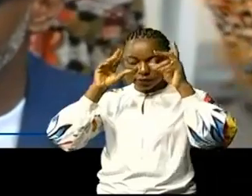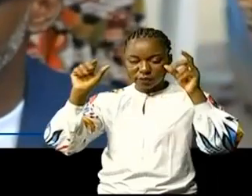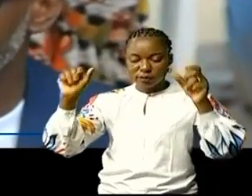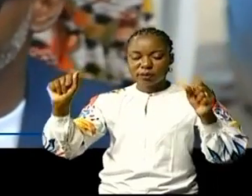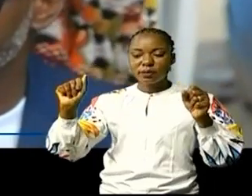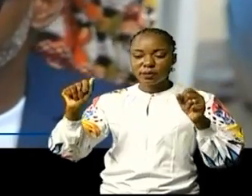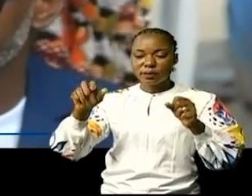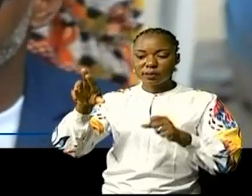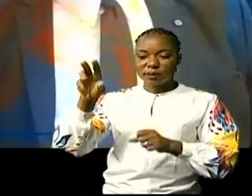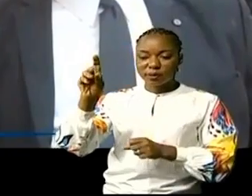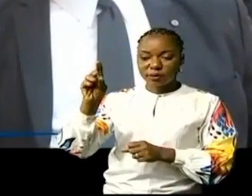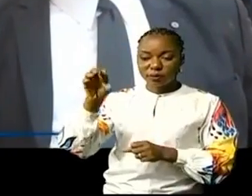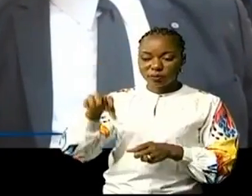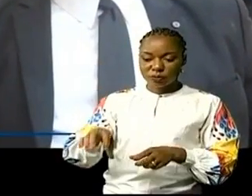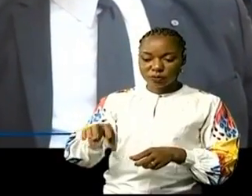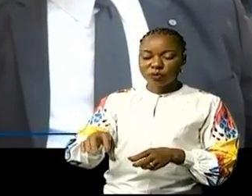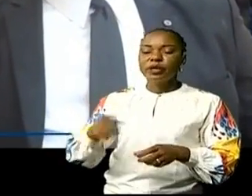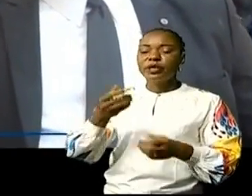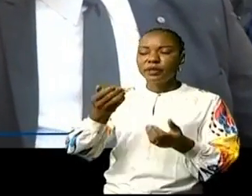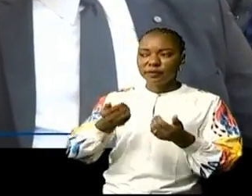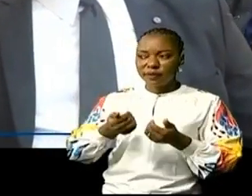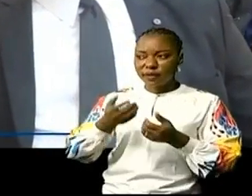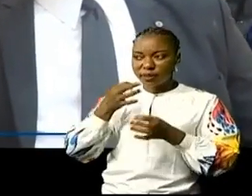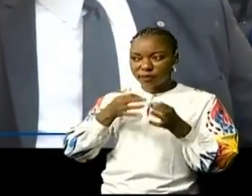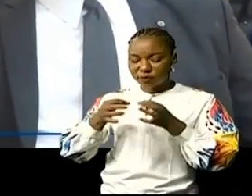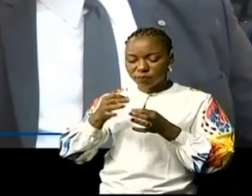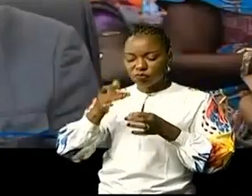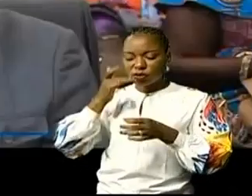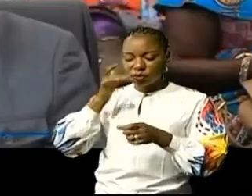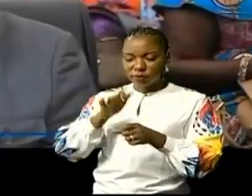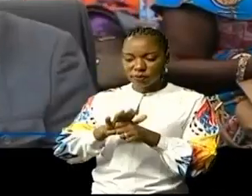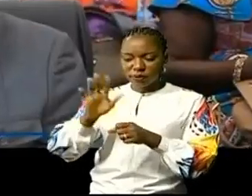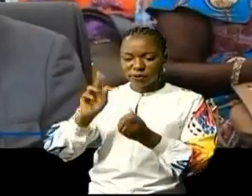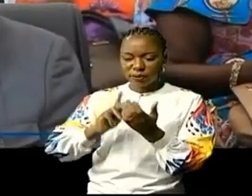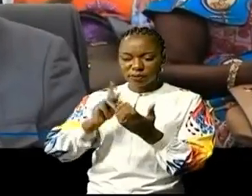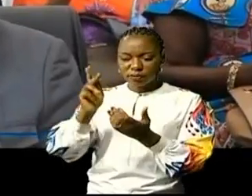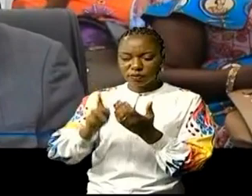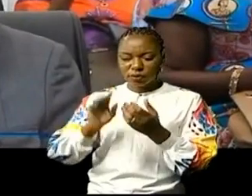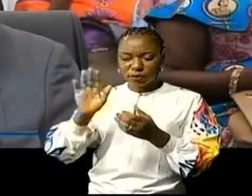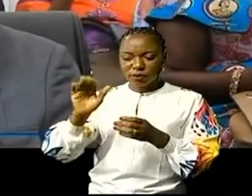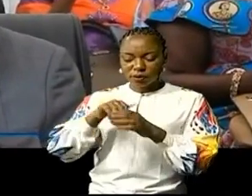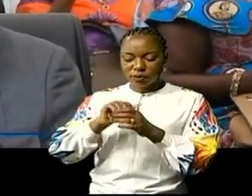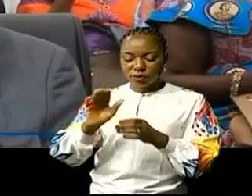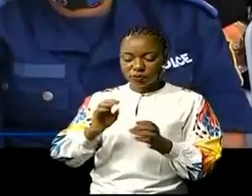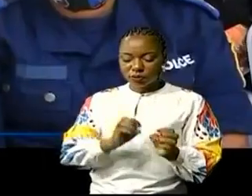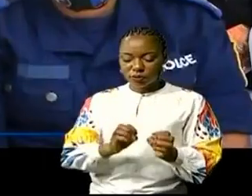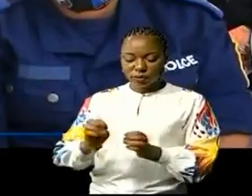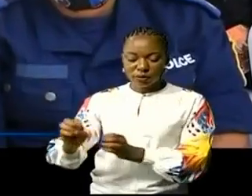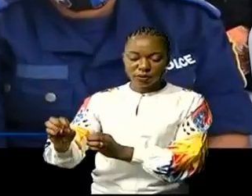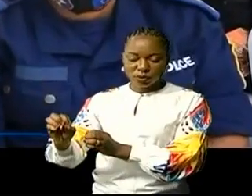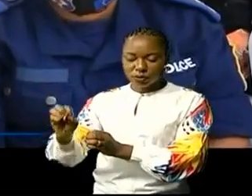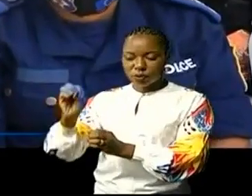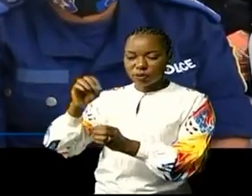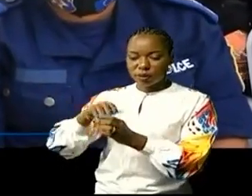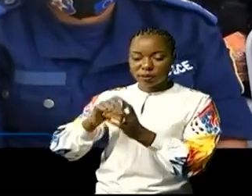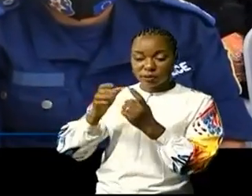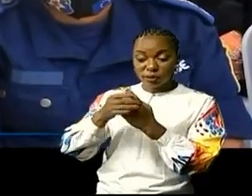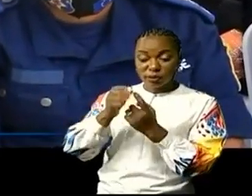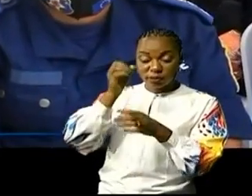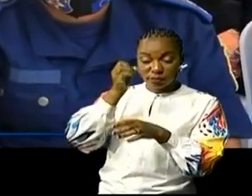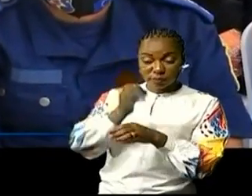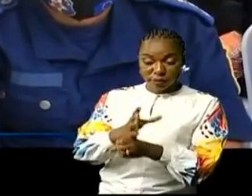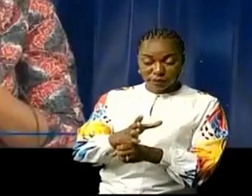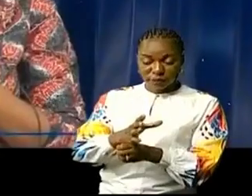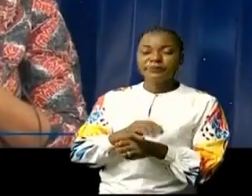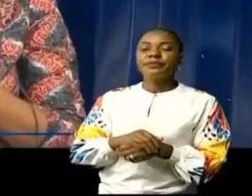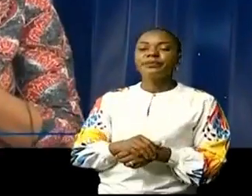sa satisfaction pour la matérialisation de ces projets dont son organisation a mis en œuvre dans un temps plus ou moins